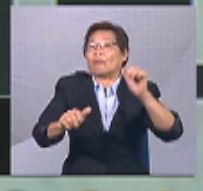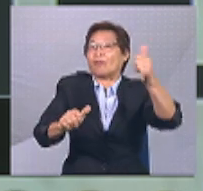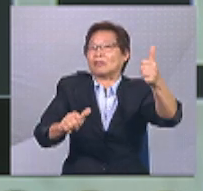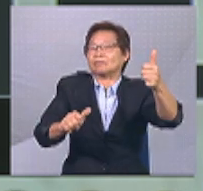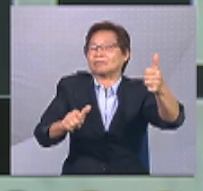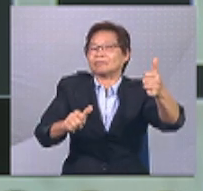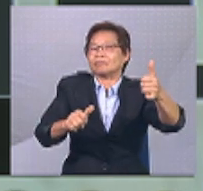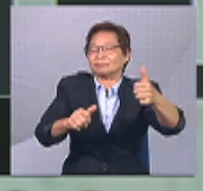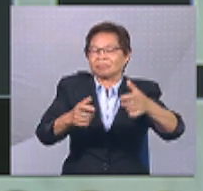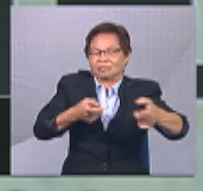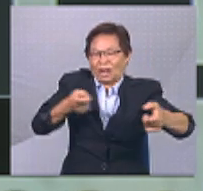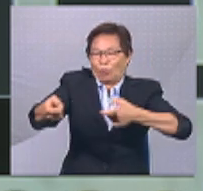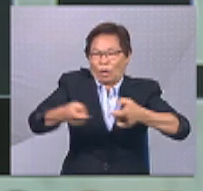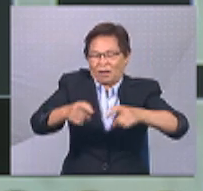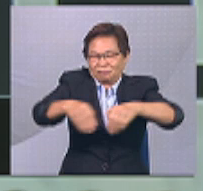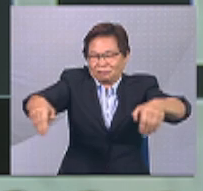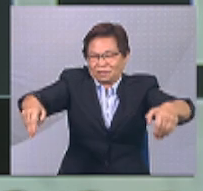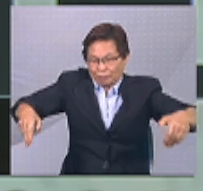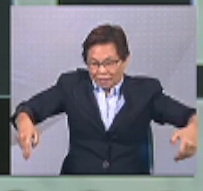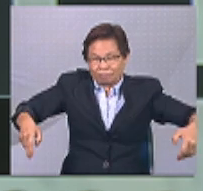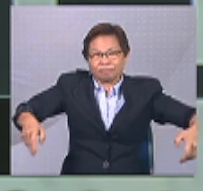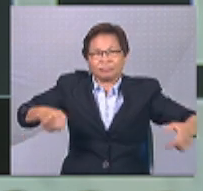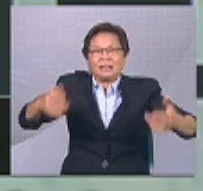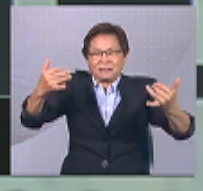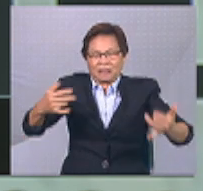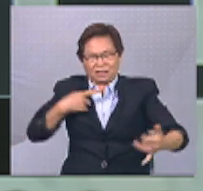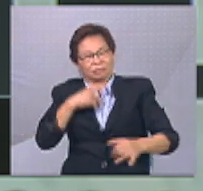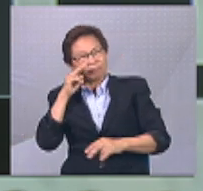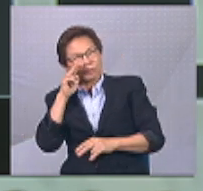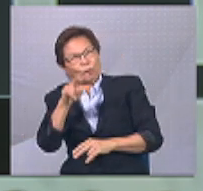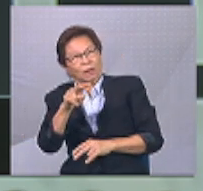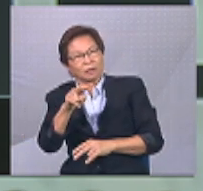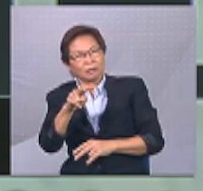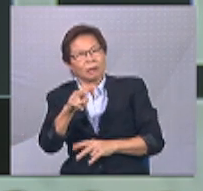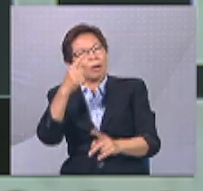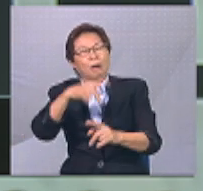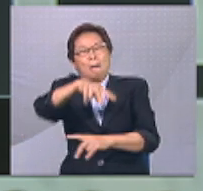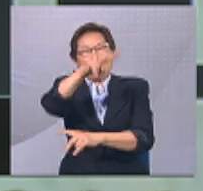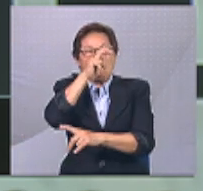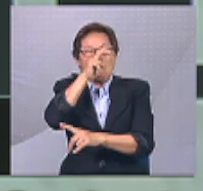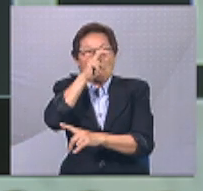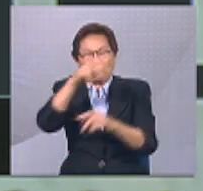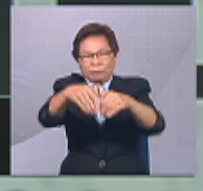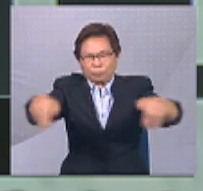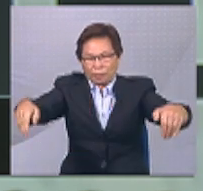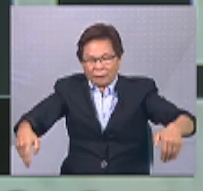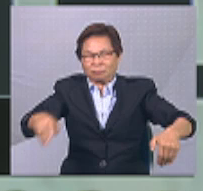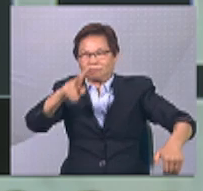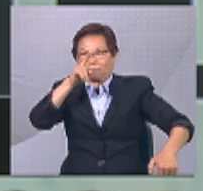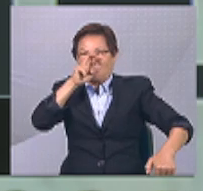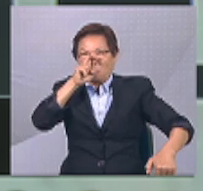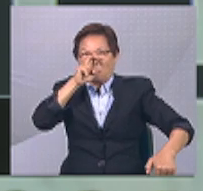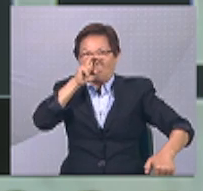kawalan sempadan. Jadi sekarang ni kita dah lihat, kita dah memperketatkan kawalan sempadan kita,